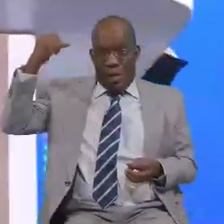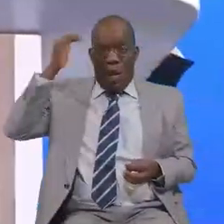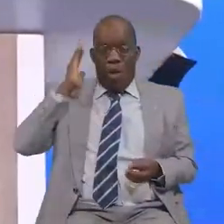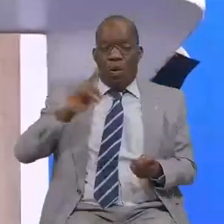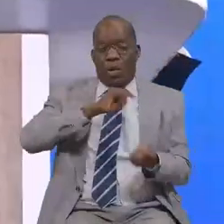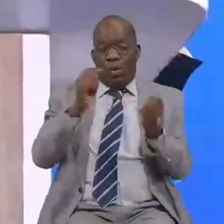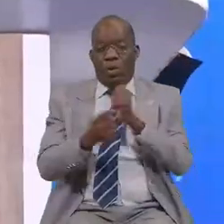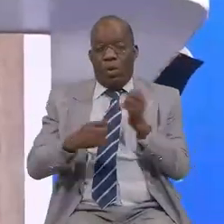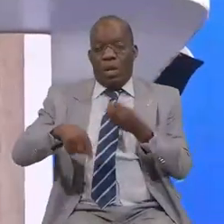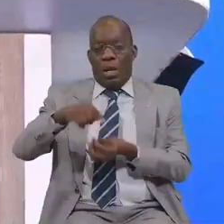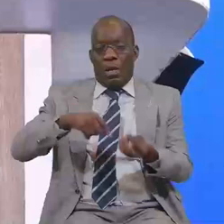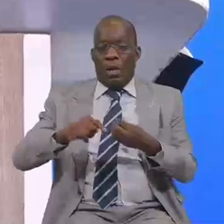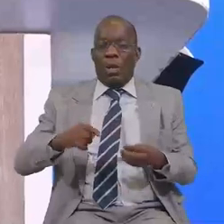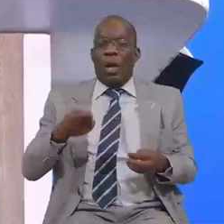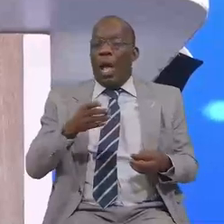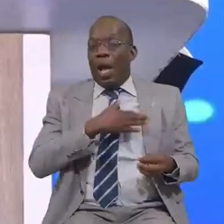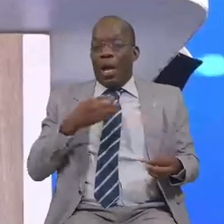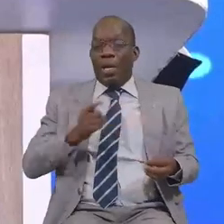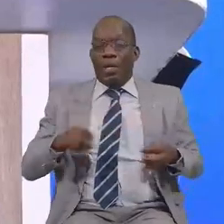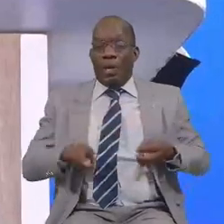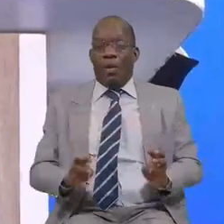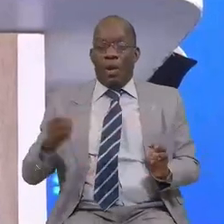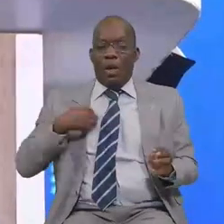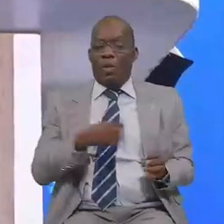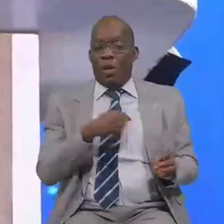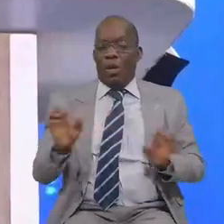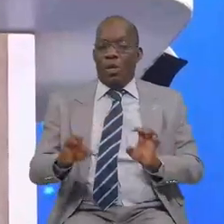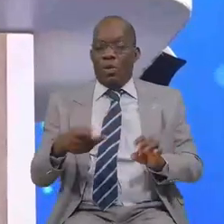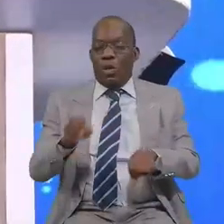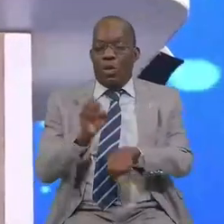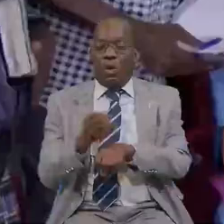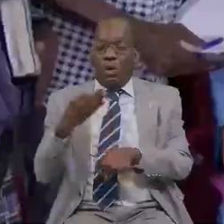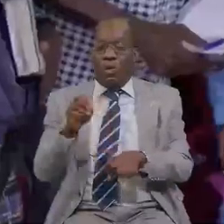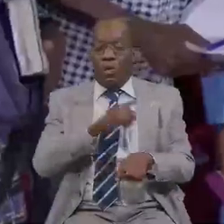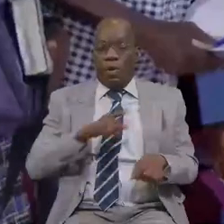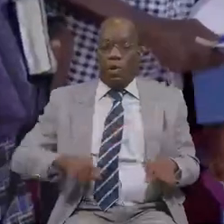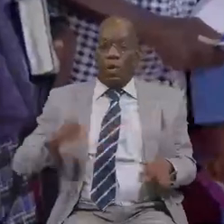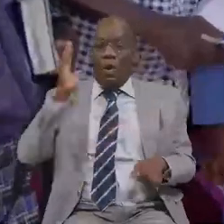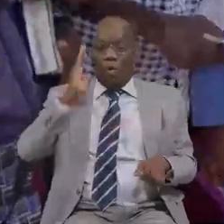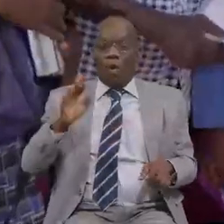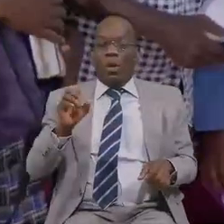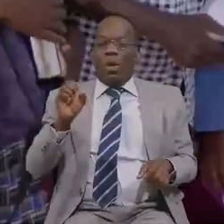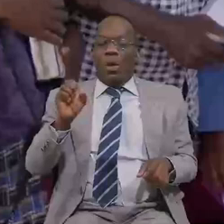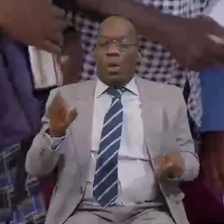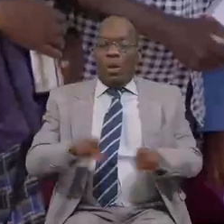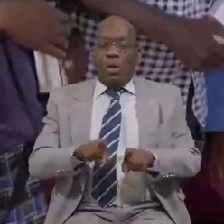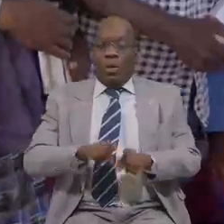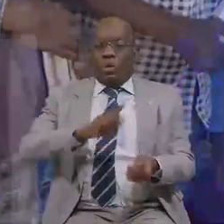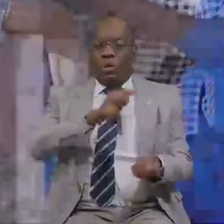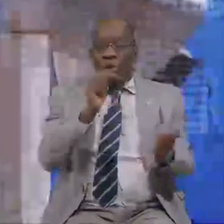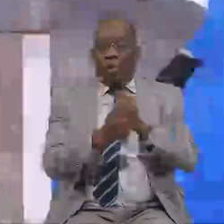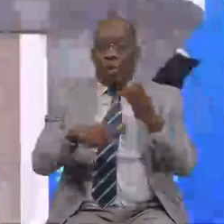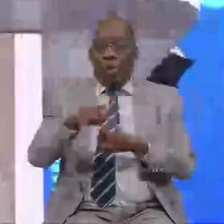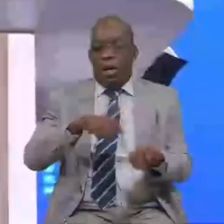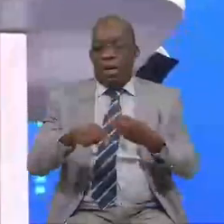Et la manière dont nous faisons l'œuvre du Seigneur doit également changer au nom de Jésus. Prions ensemble.